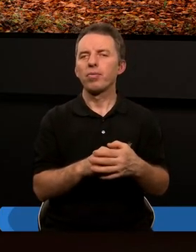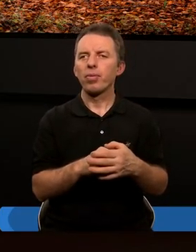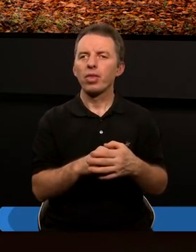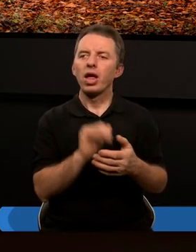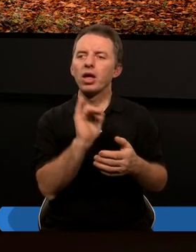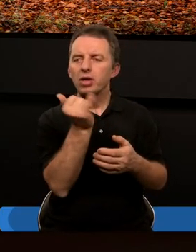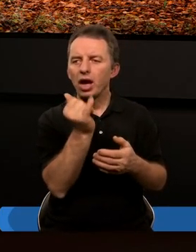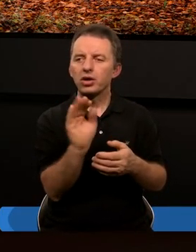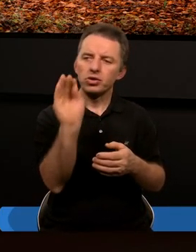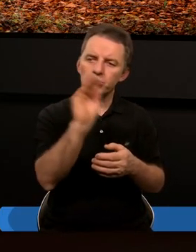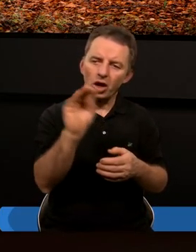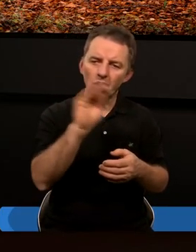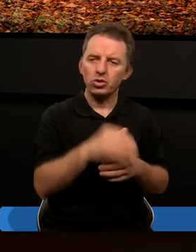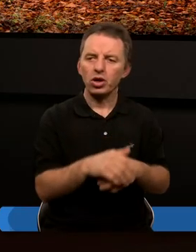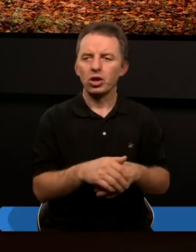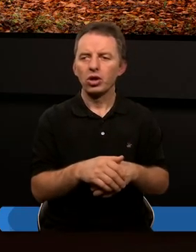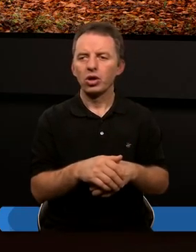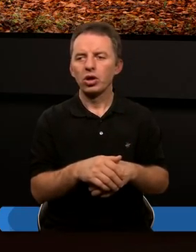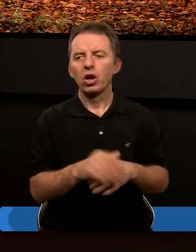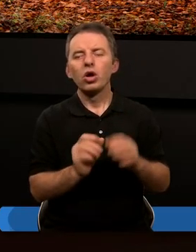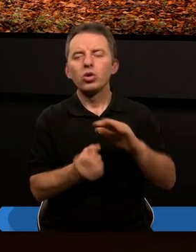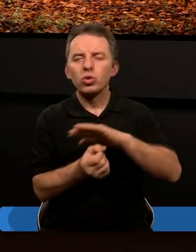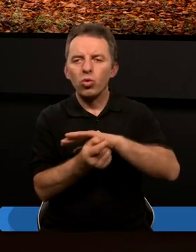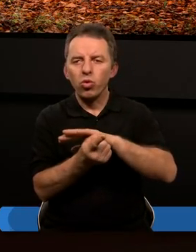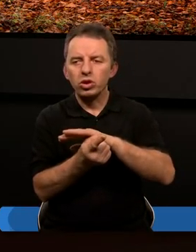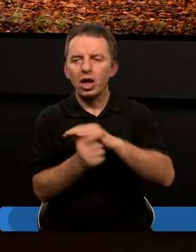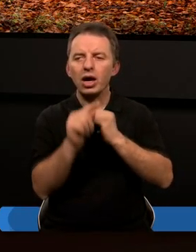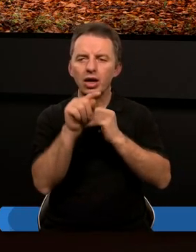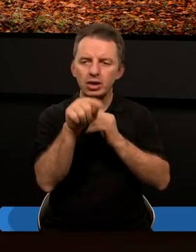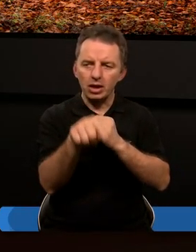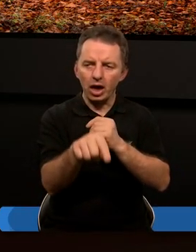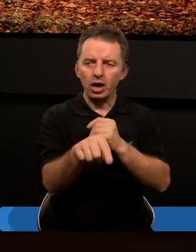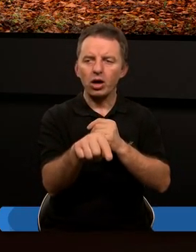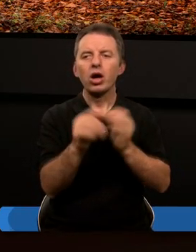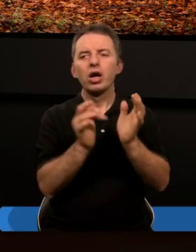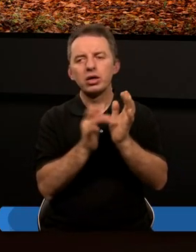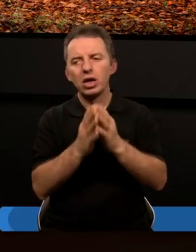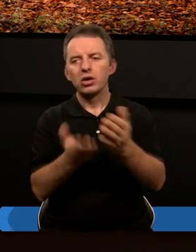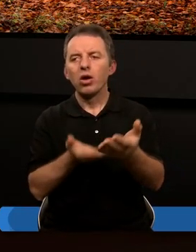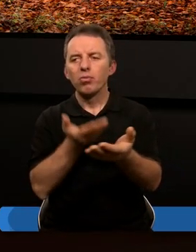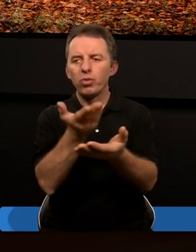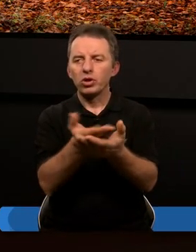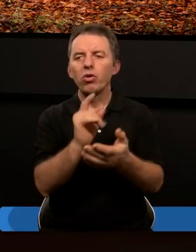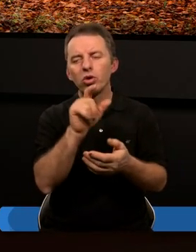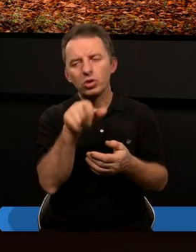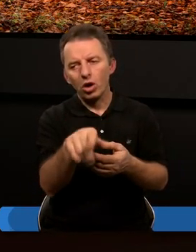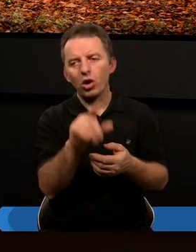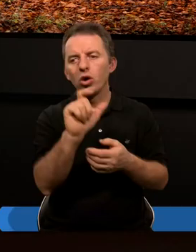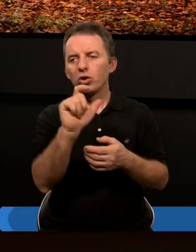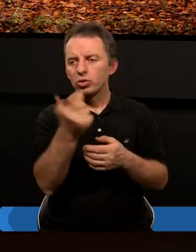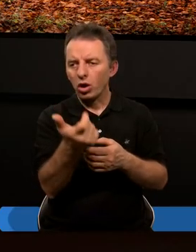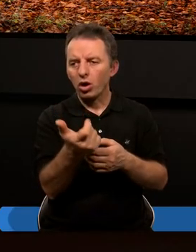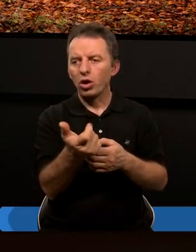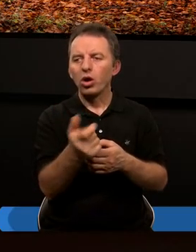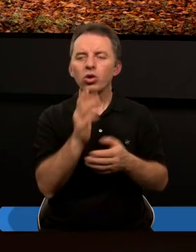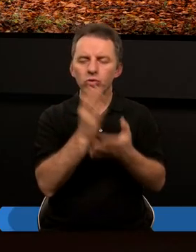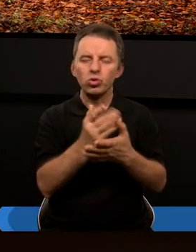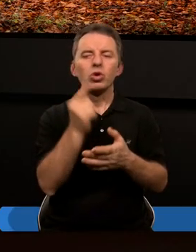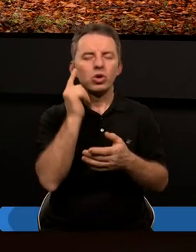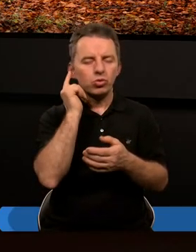jakiś jeszcze skutek tego, co zrobił Pan Jezus, ponad to, o czym już